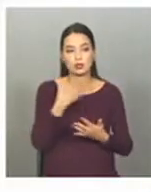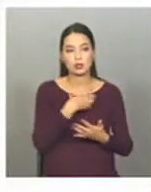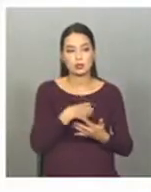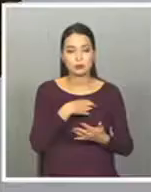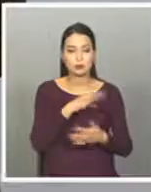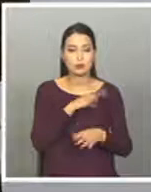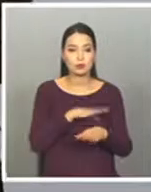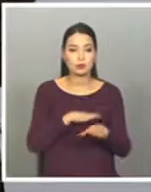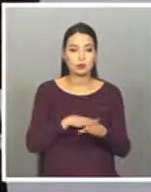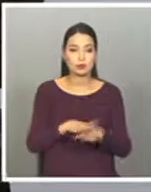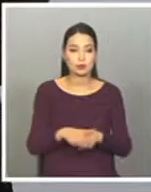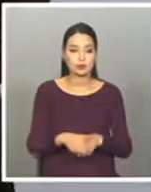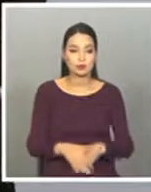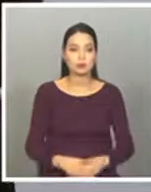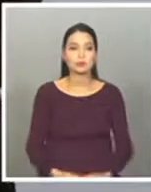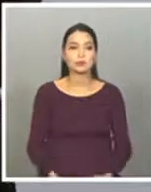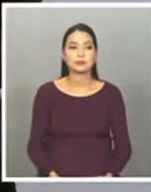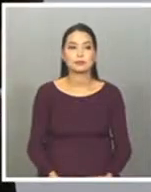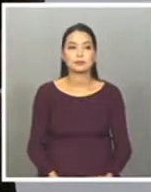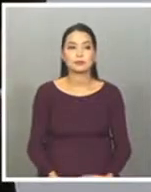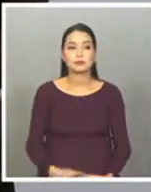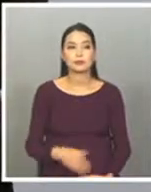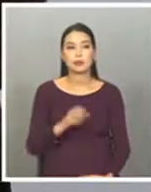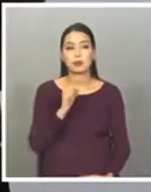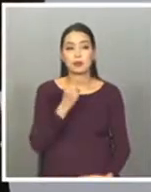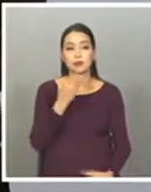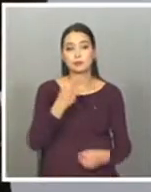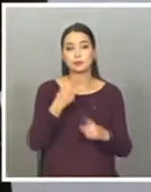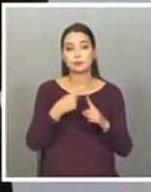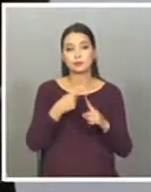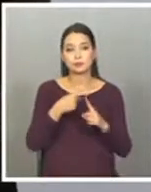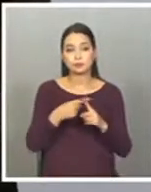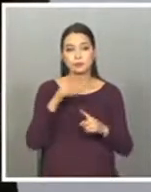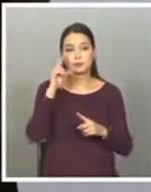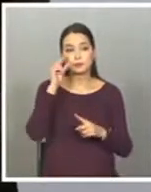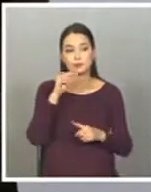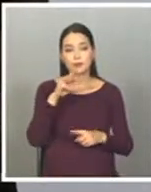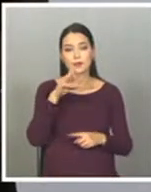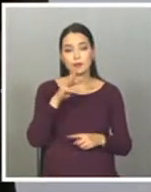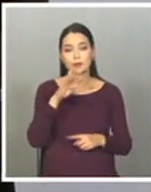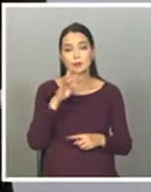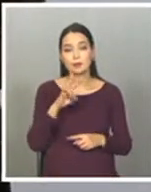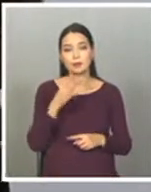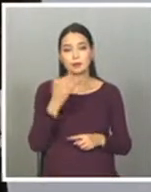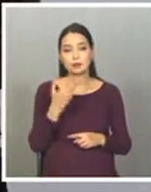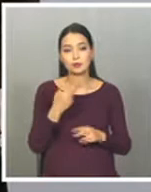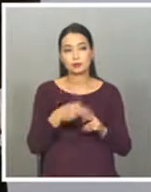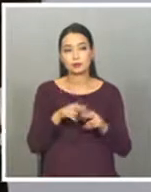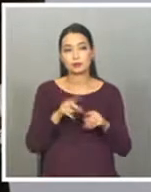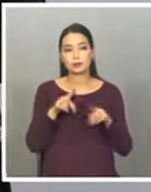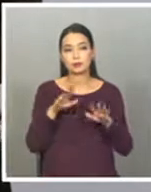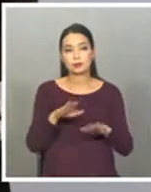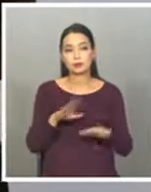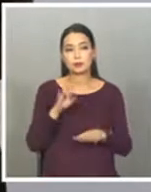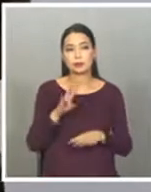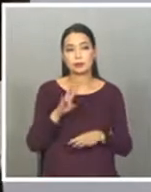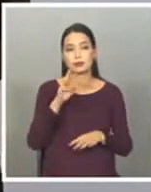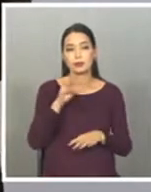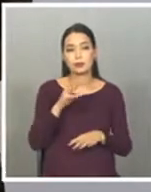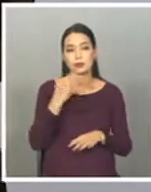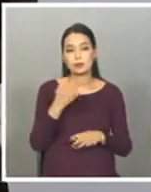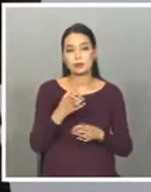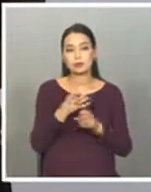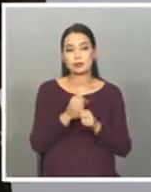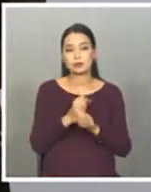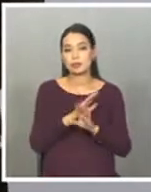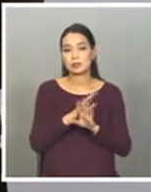қолданасыздар. А оң санының n-нан m, мұндағы n-нан m қысқартылмайтын